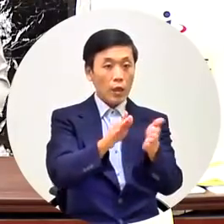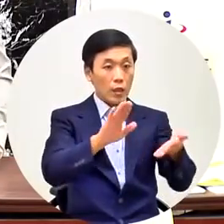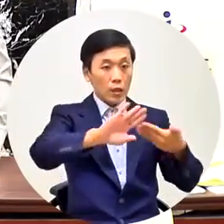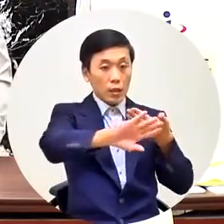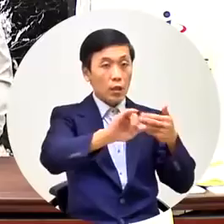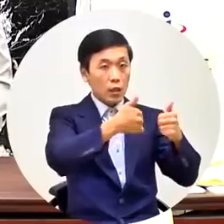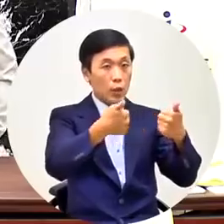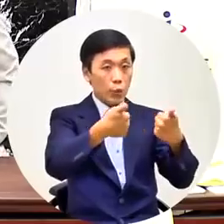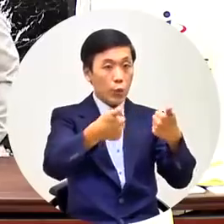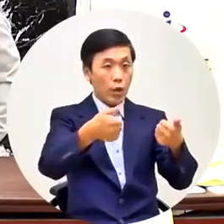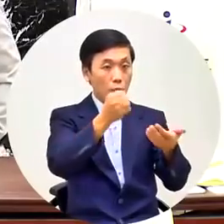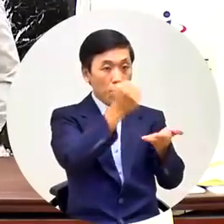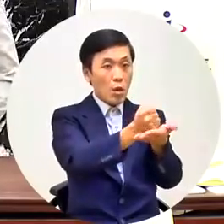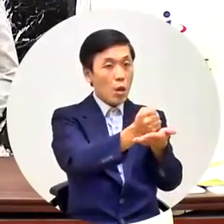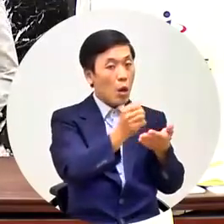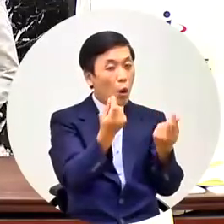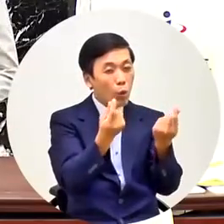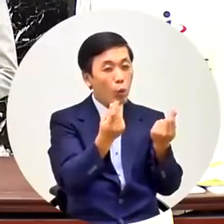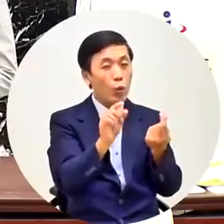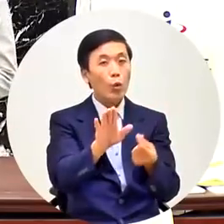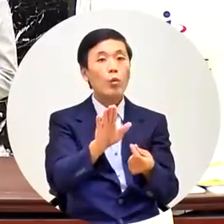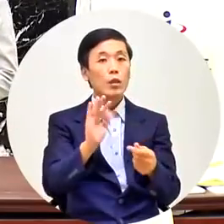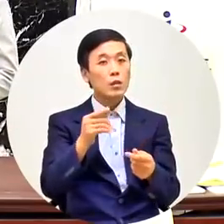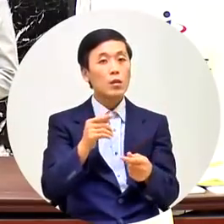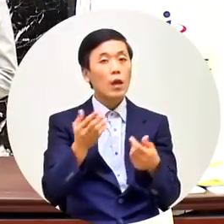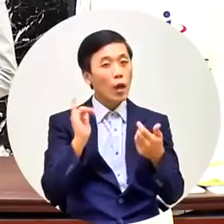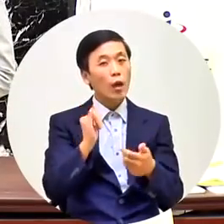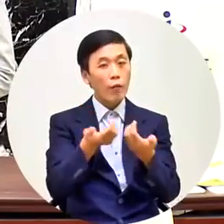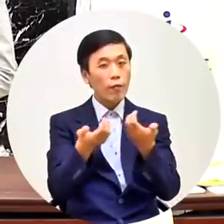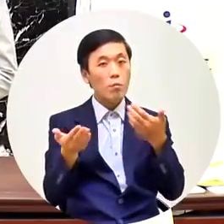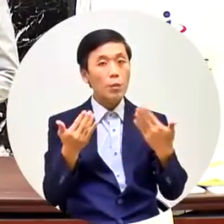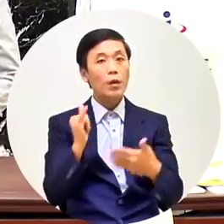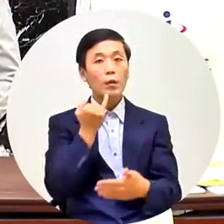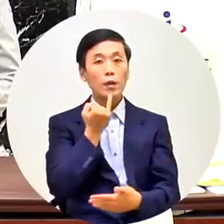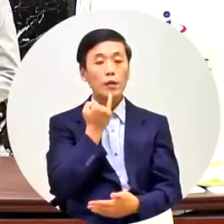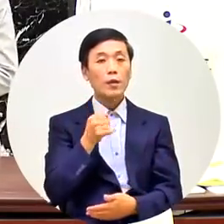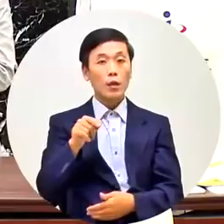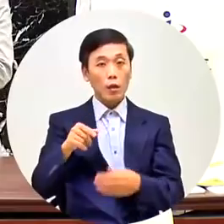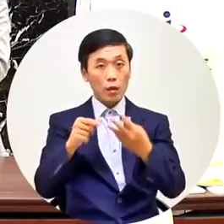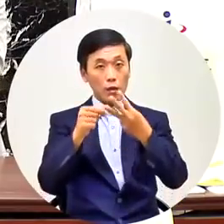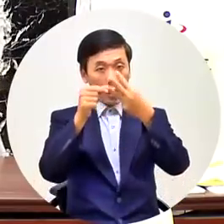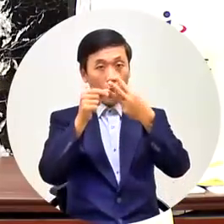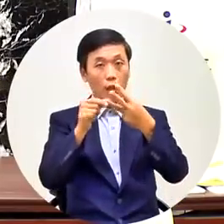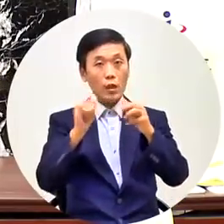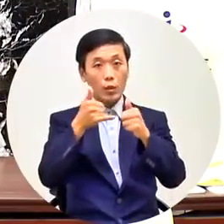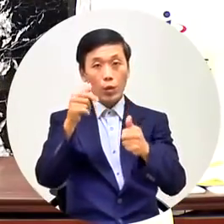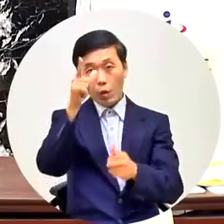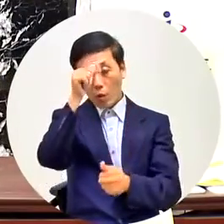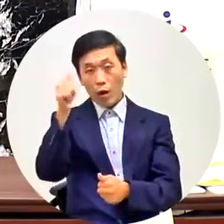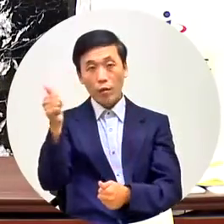认定为陈慧文第三种状况是黄少廷投给陆淑美他